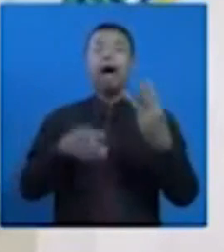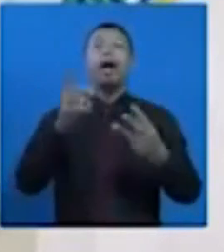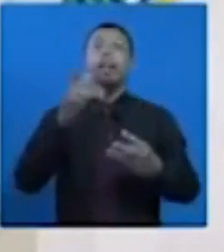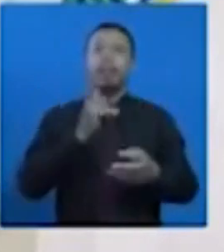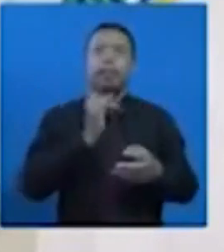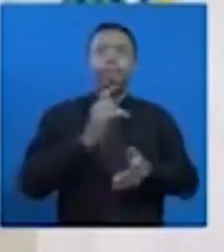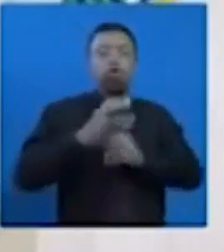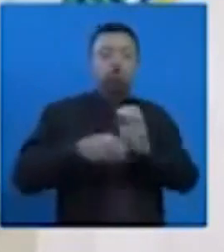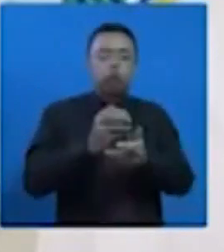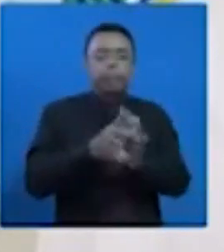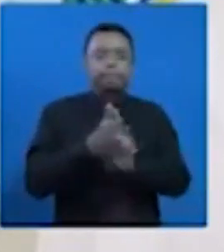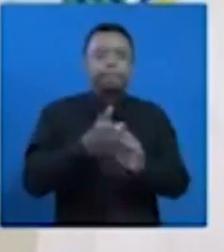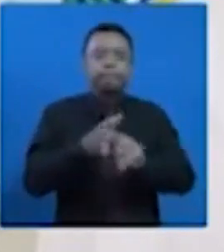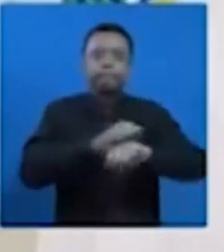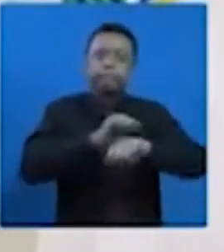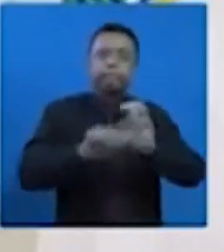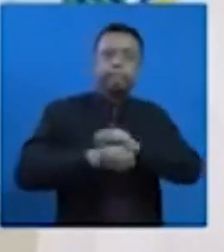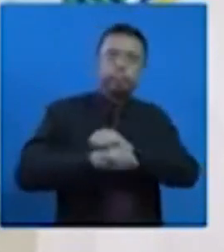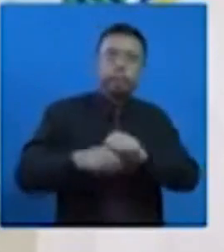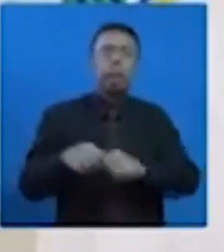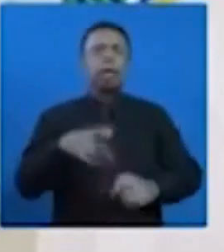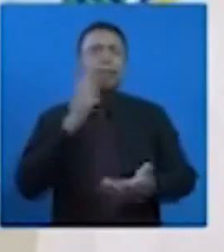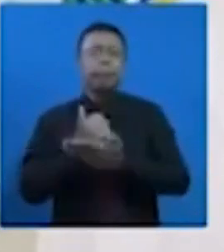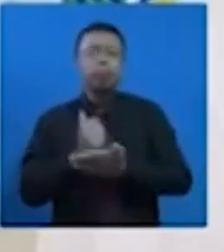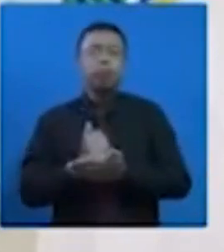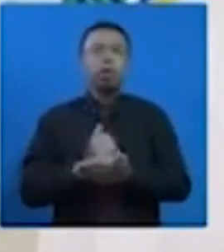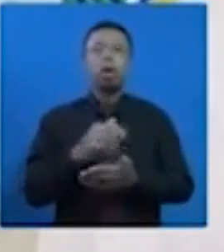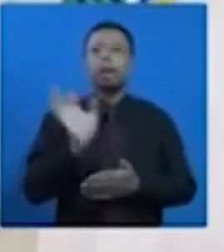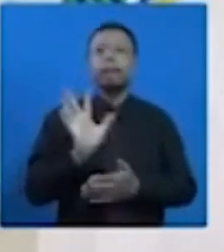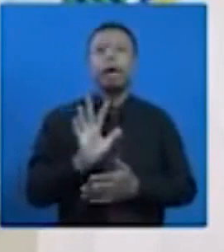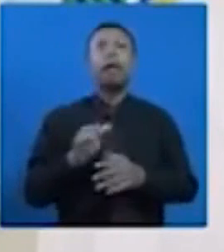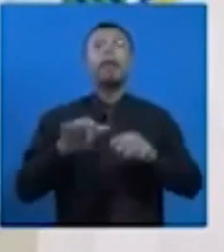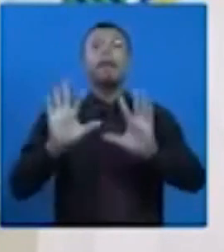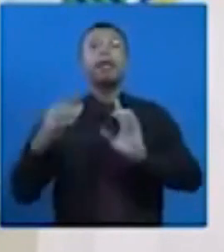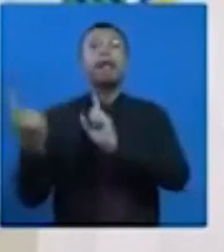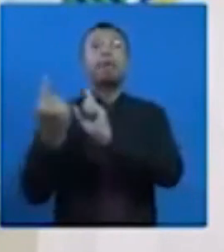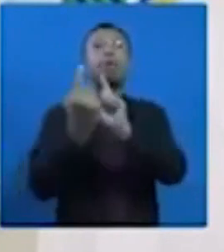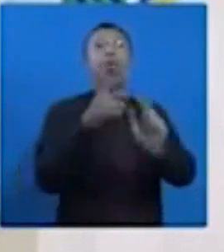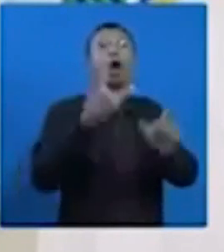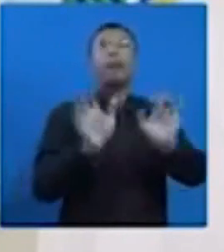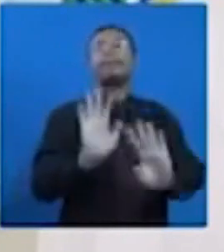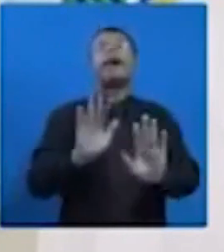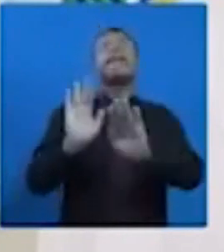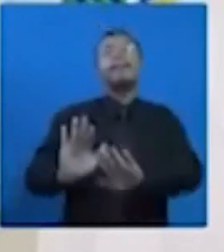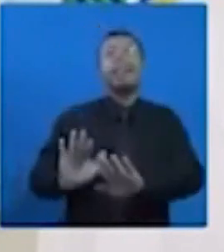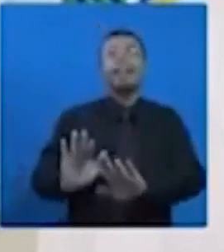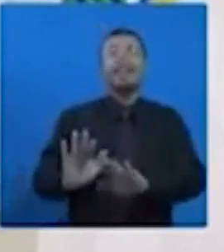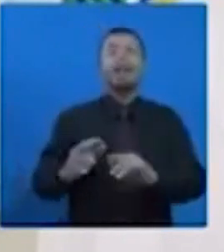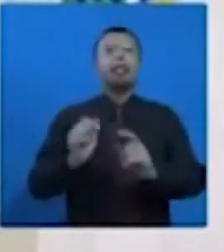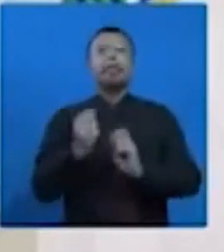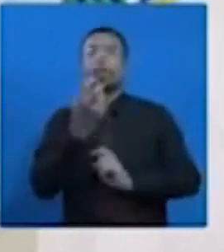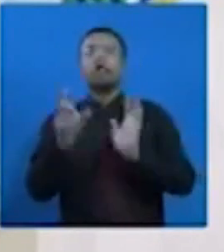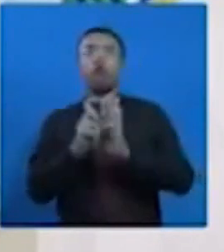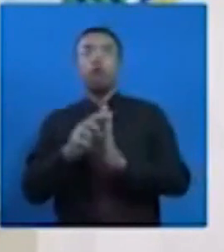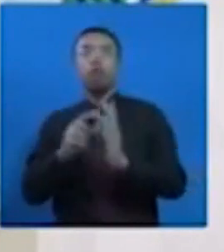selalu cuci tangan dan betul-betul kurangi kegiatan yang berinteraksi dengan orang-orang lain kerumunan